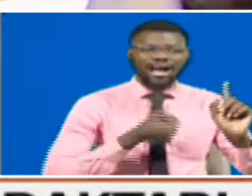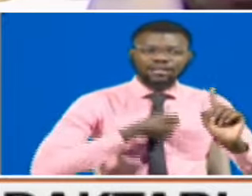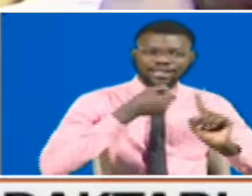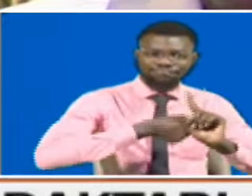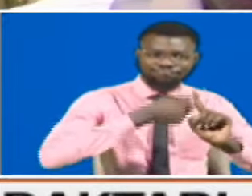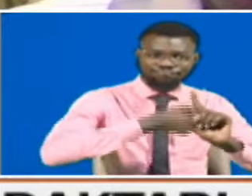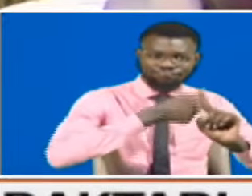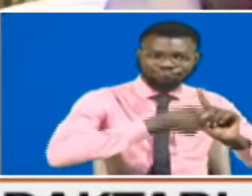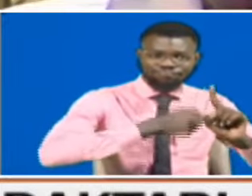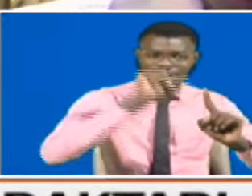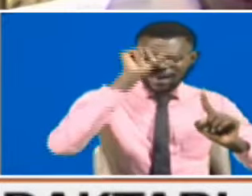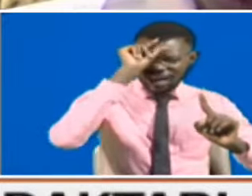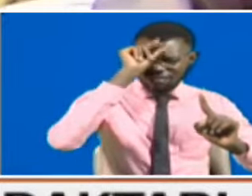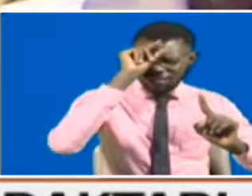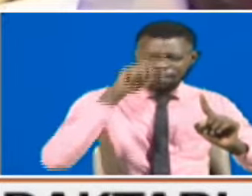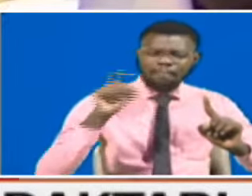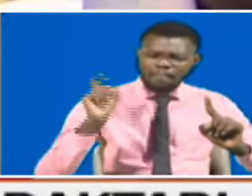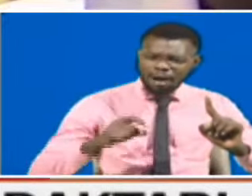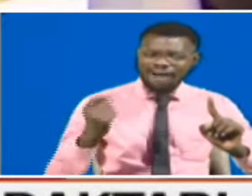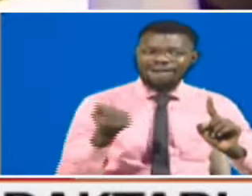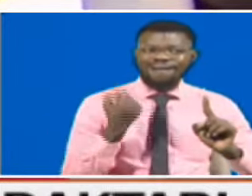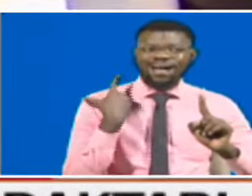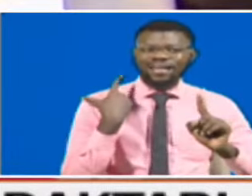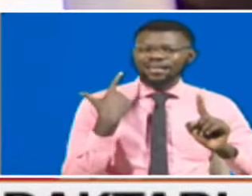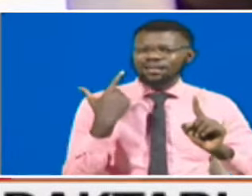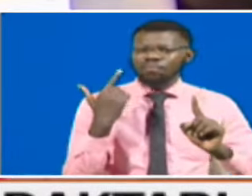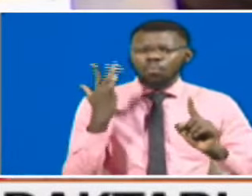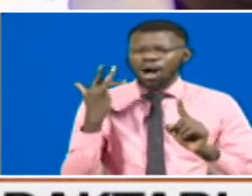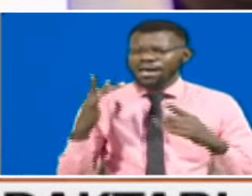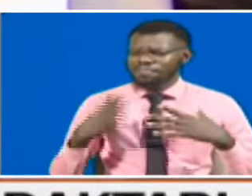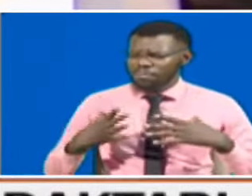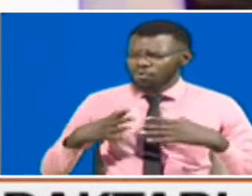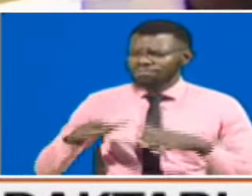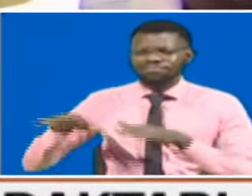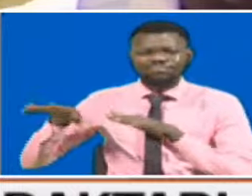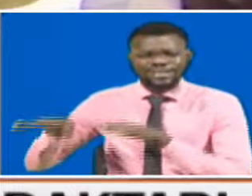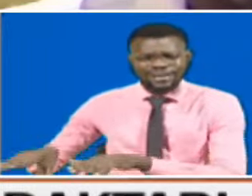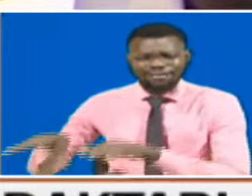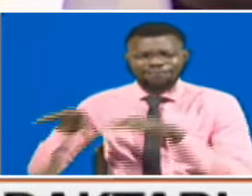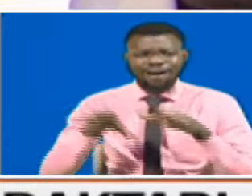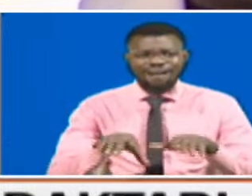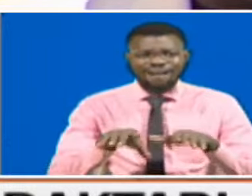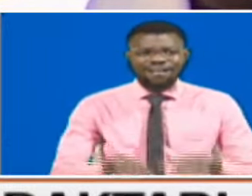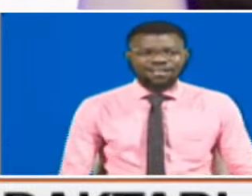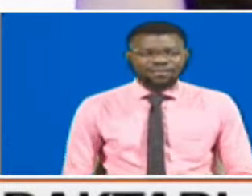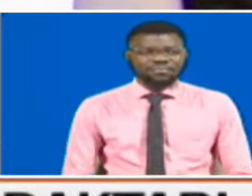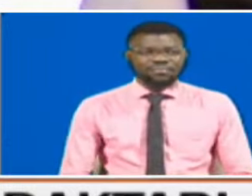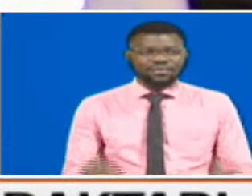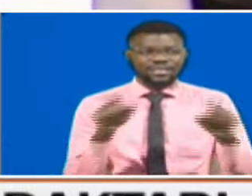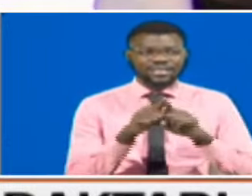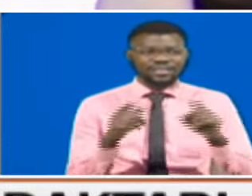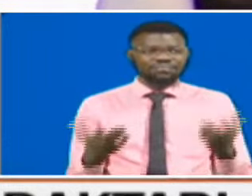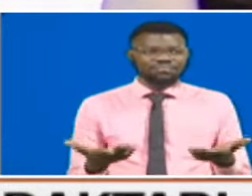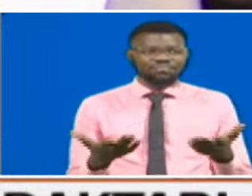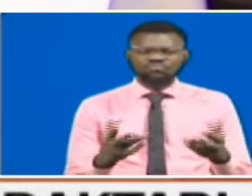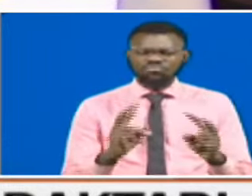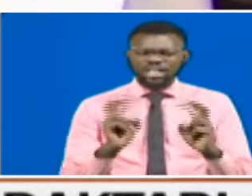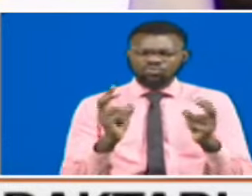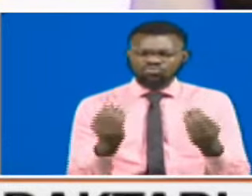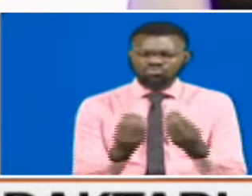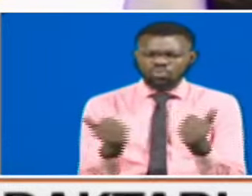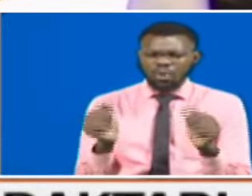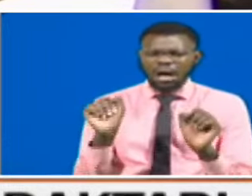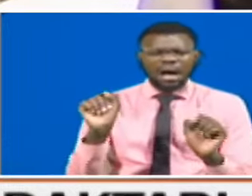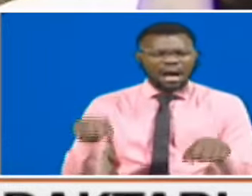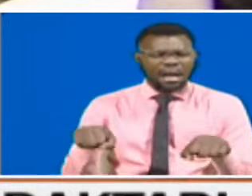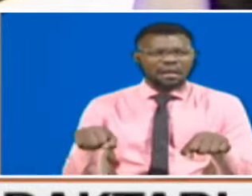government to see the sense in the suffering that the common mwananchi is going through on issues that can be solved even a